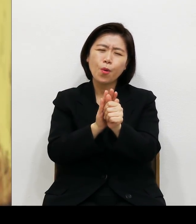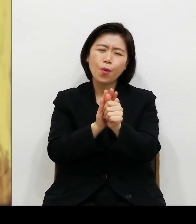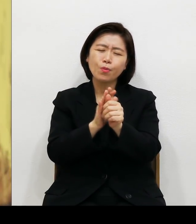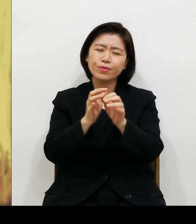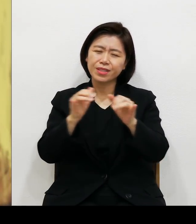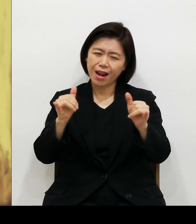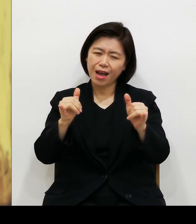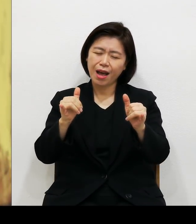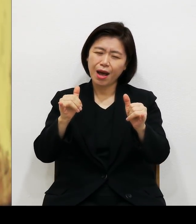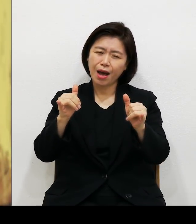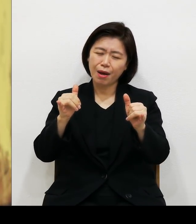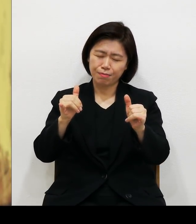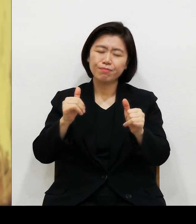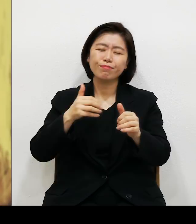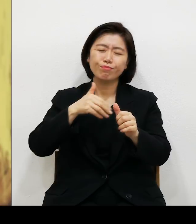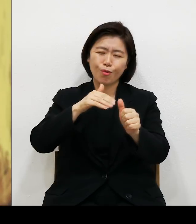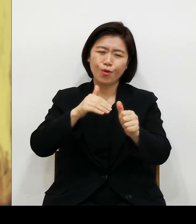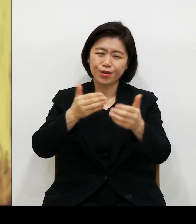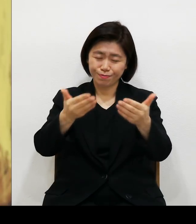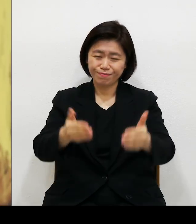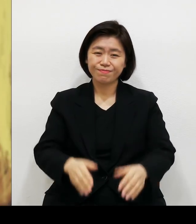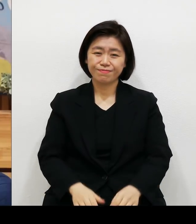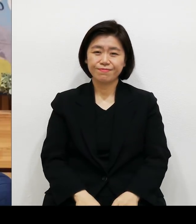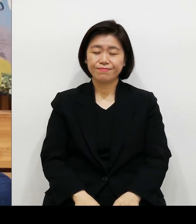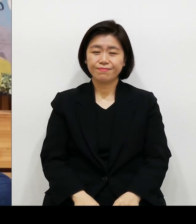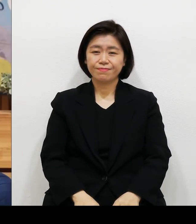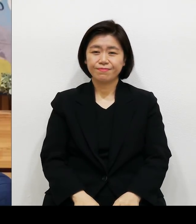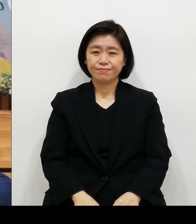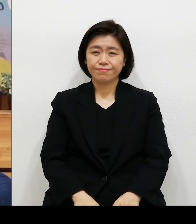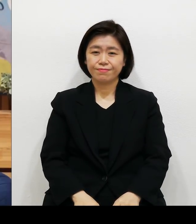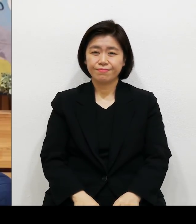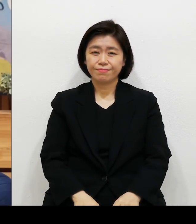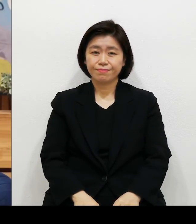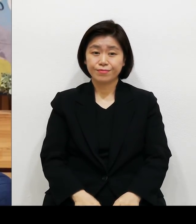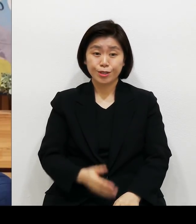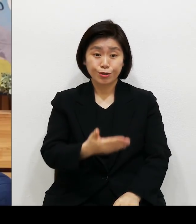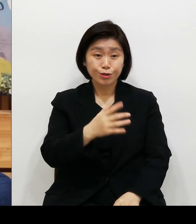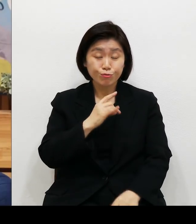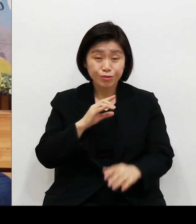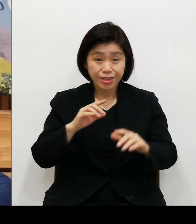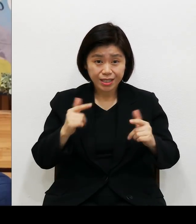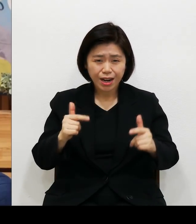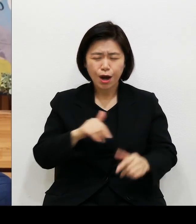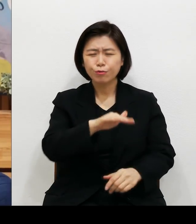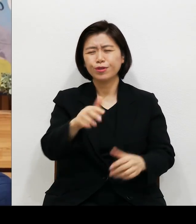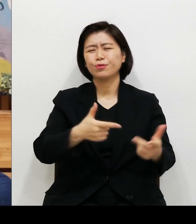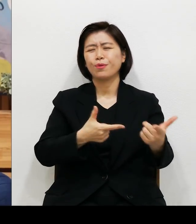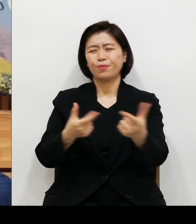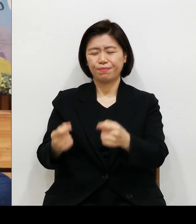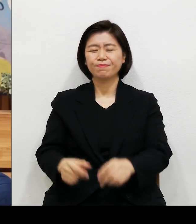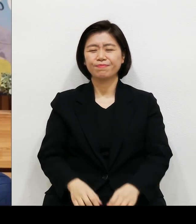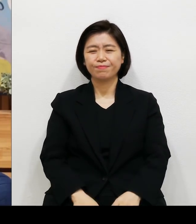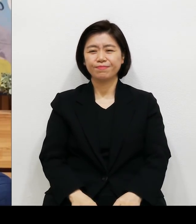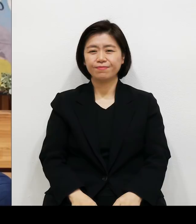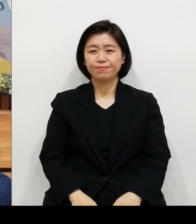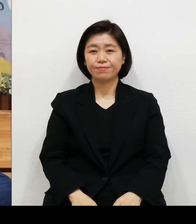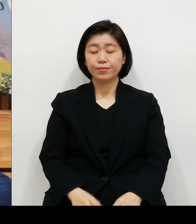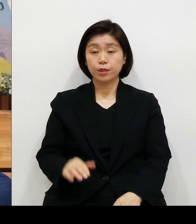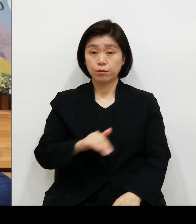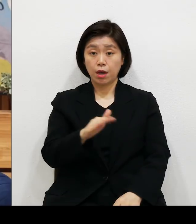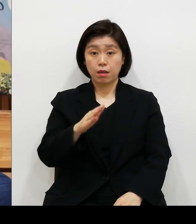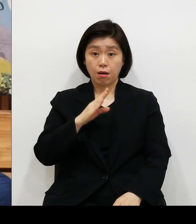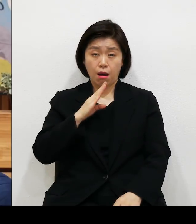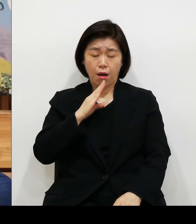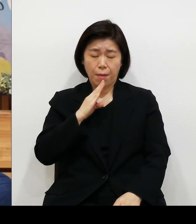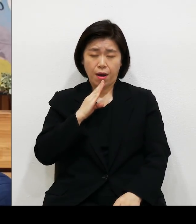숨겨놓으시고 너 이럴 때 이렇게 필요할 것이다. 뭐 우리 김지한 대표뿐만 아니라 아마 우리의 인생에도 그러실 거라 믿어요. 우리가